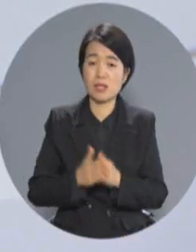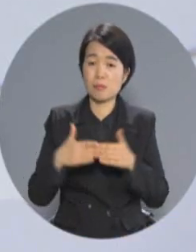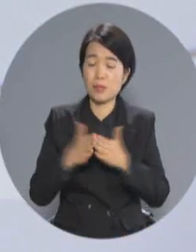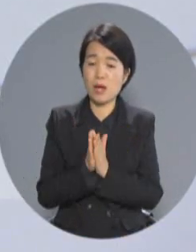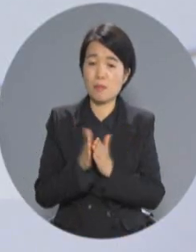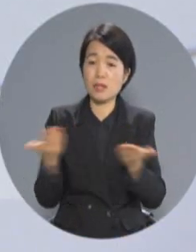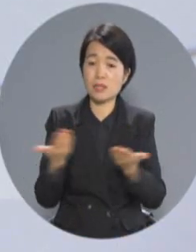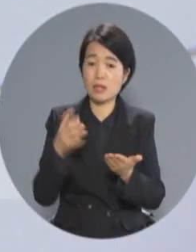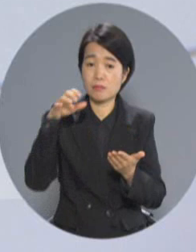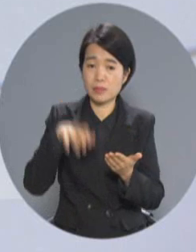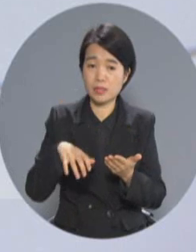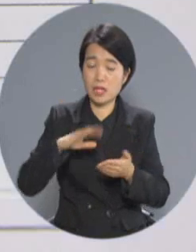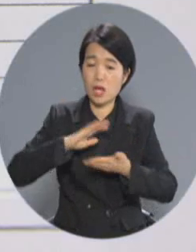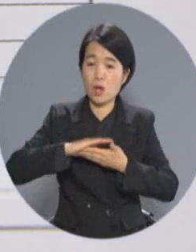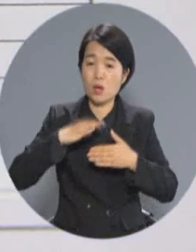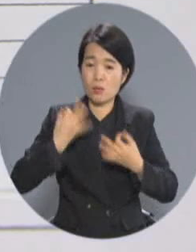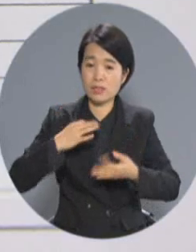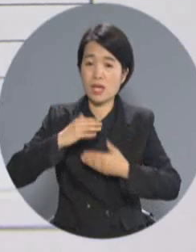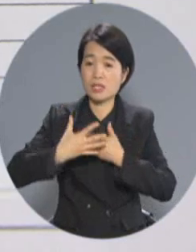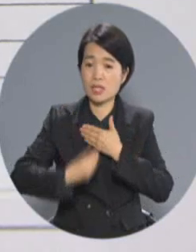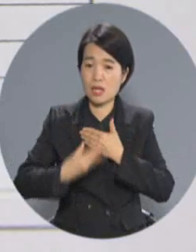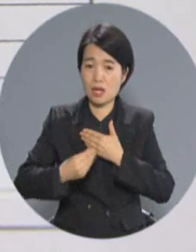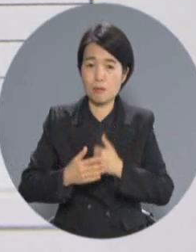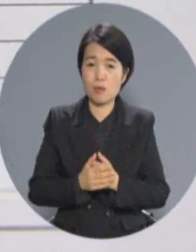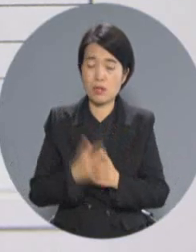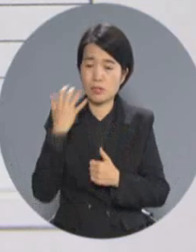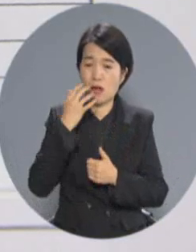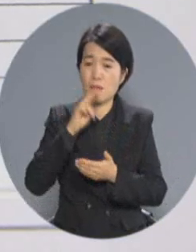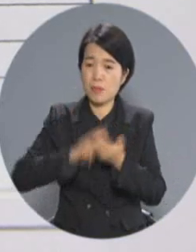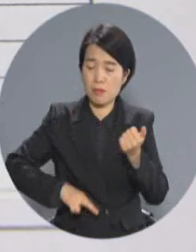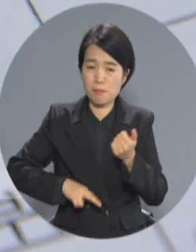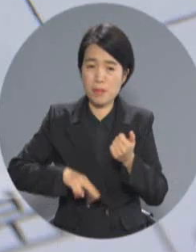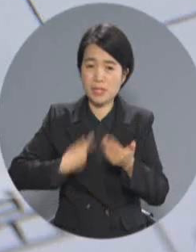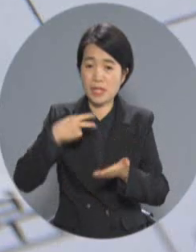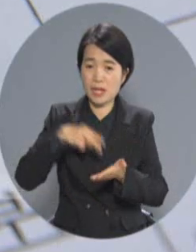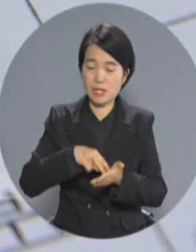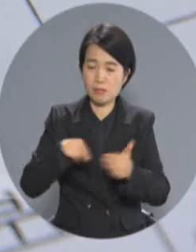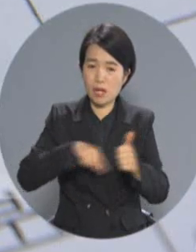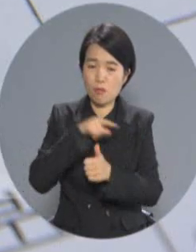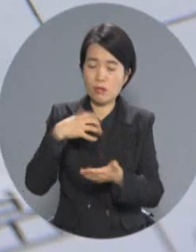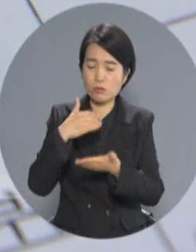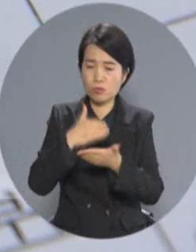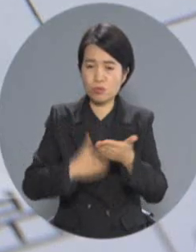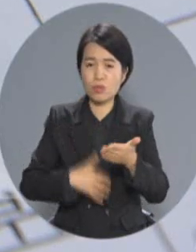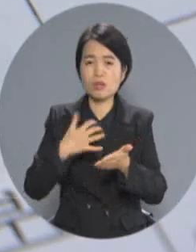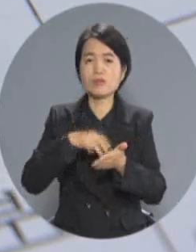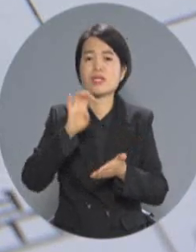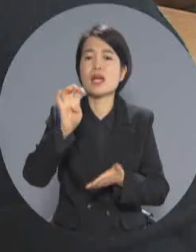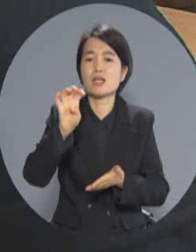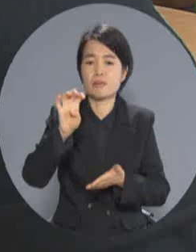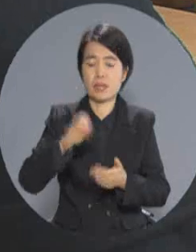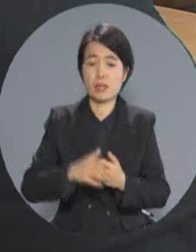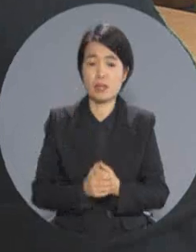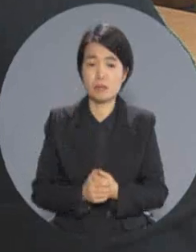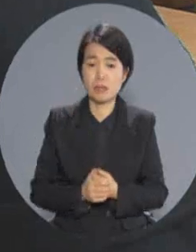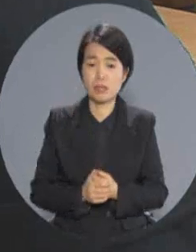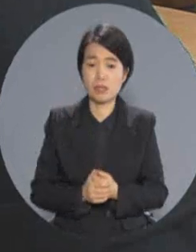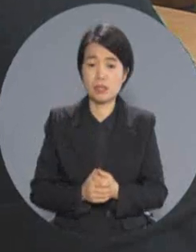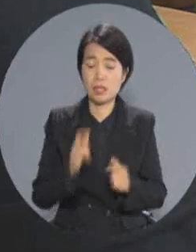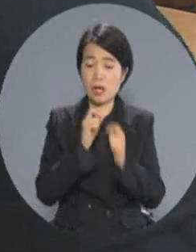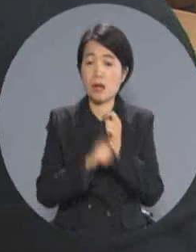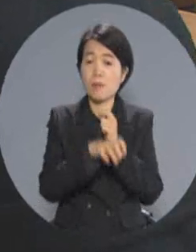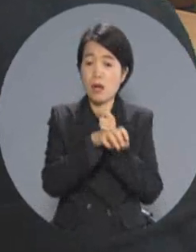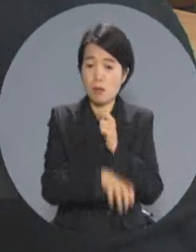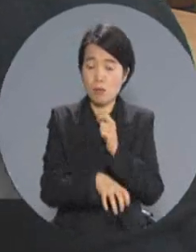폐업한 공동 작업장 통장 사본부터 성매매 피해자 자립 현황까지 40여 건의 달합니다 해당